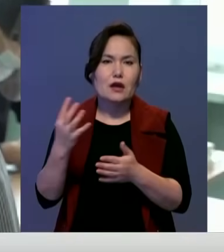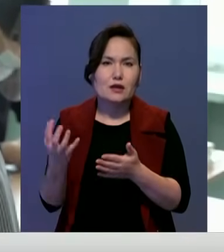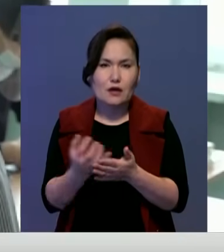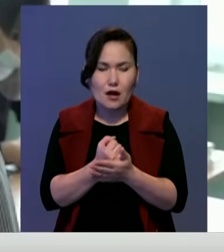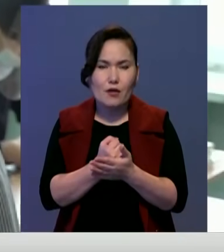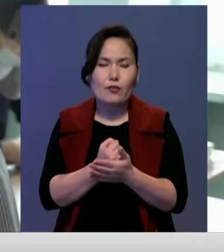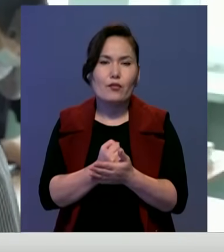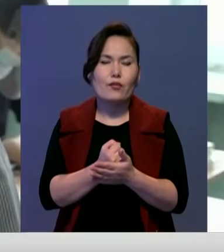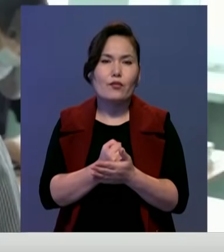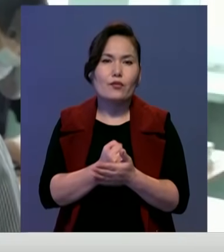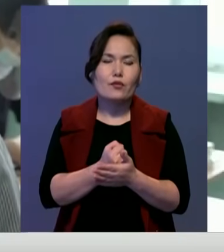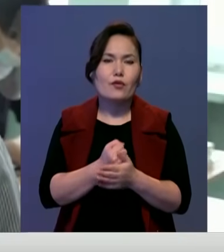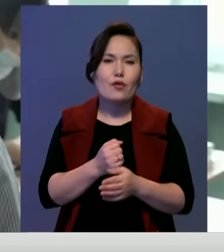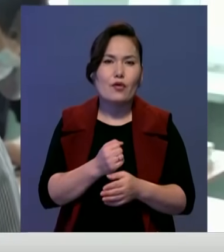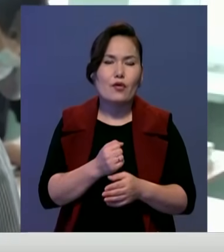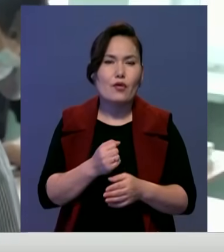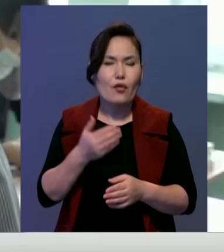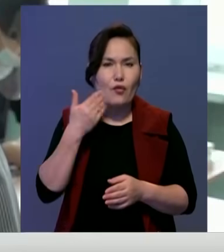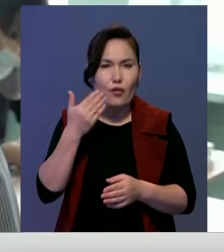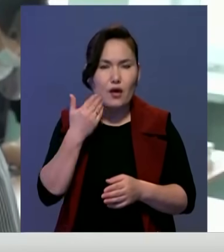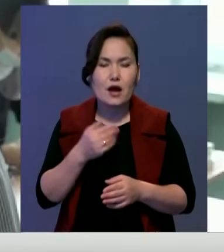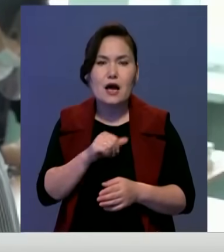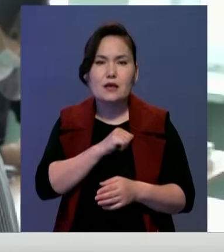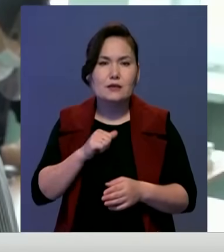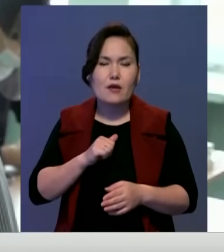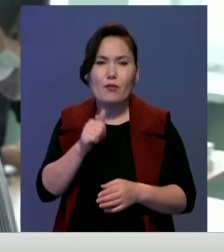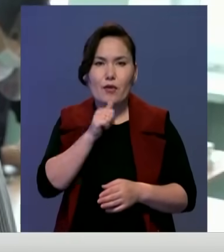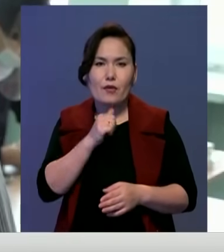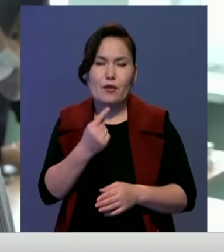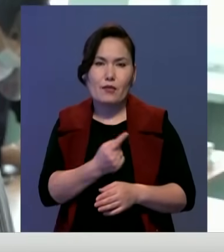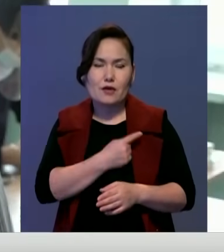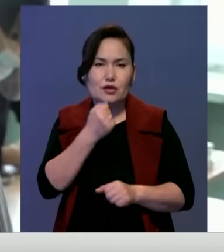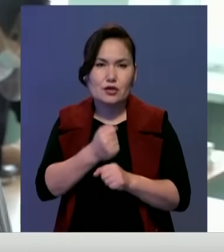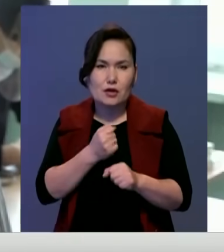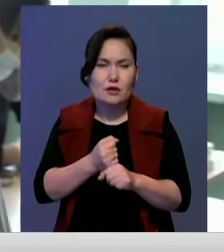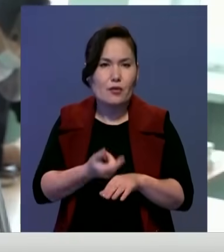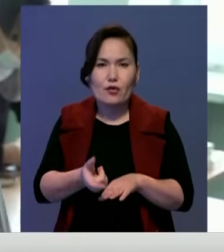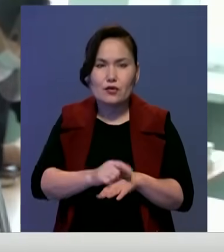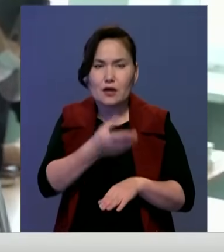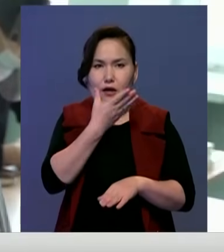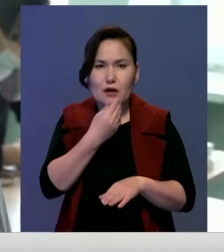Соны істеп көрдім, істеп көргенде шықты жаңағы істеген жұмыстарым. Сосын